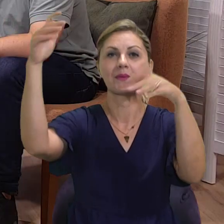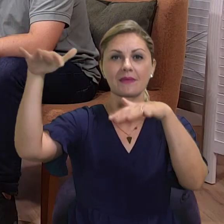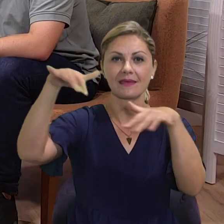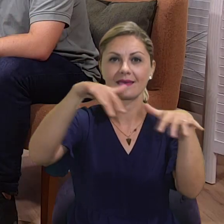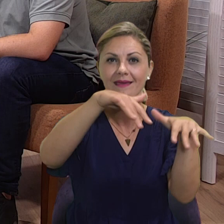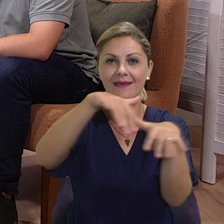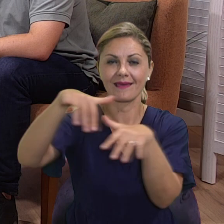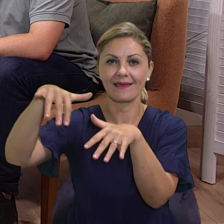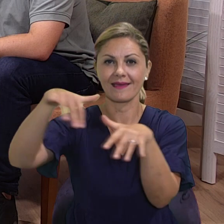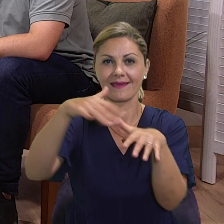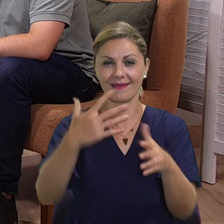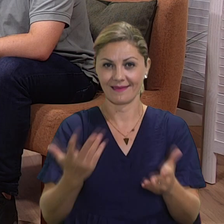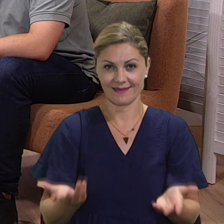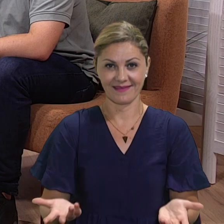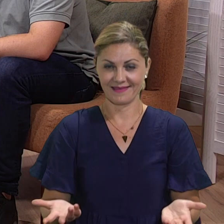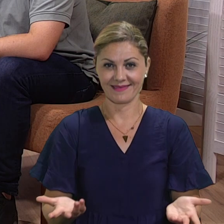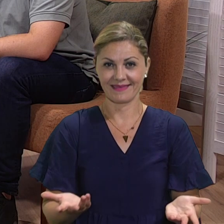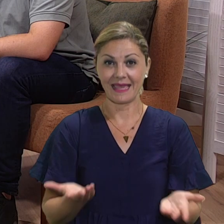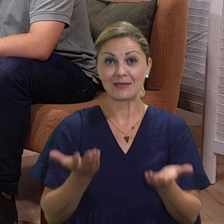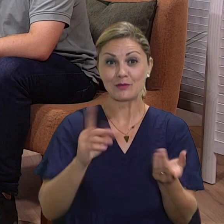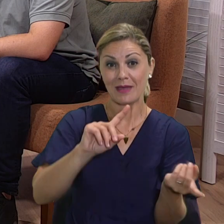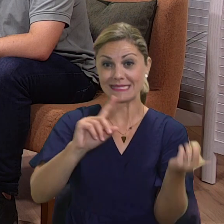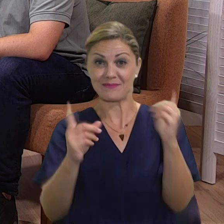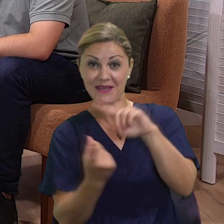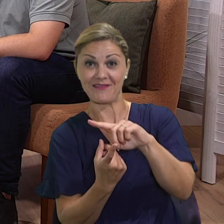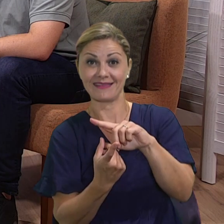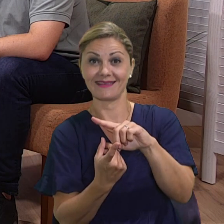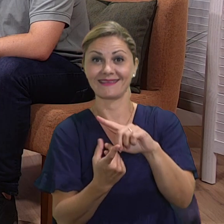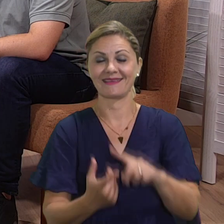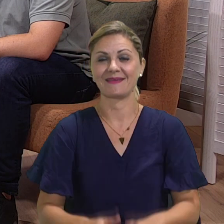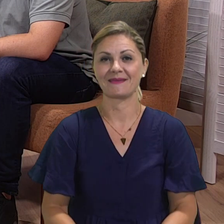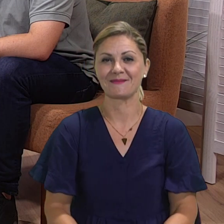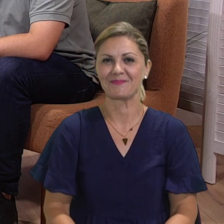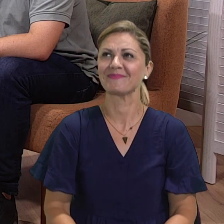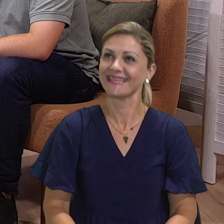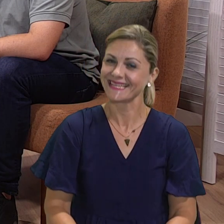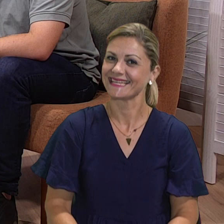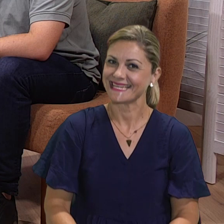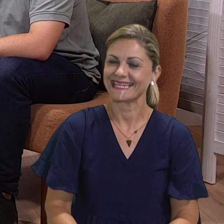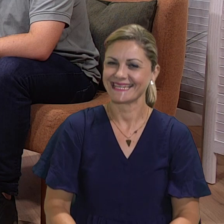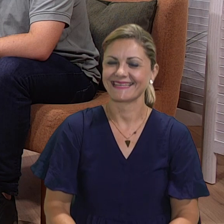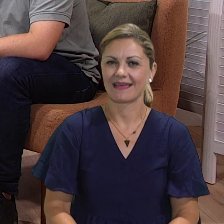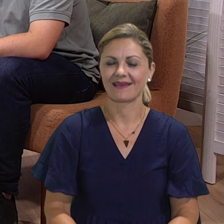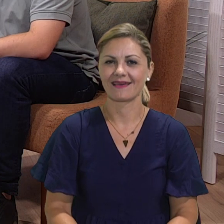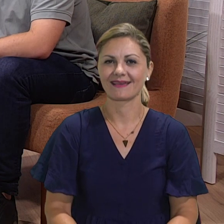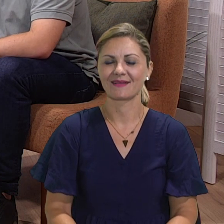onoj podlozi na kojoj visi, ne znam kao se reče Bonegracija na hrvatski, i to je